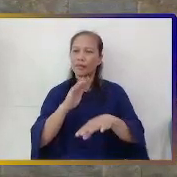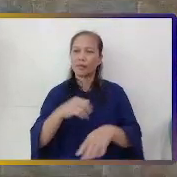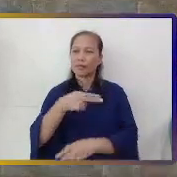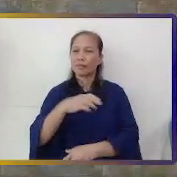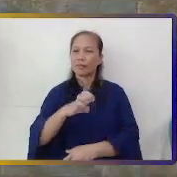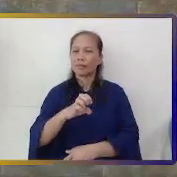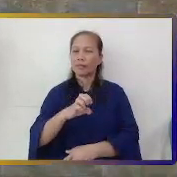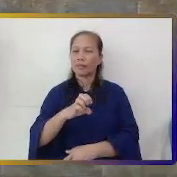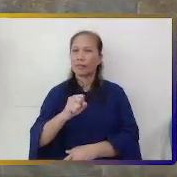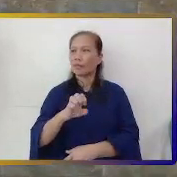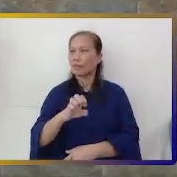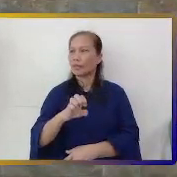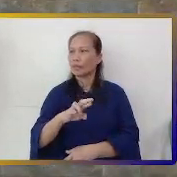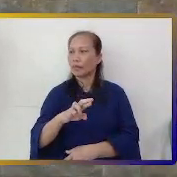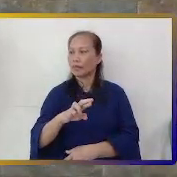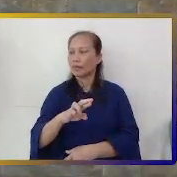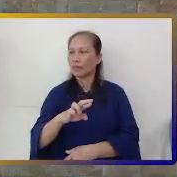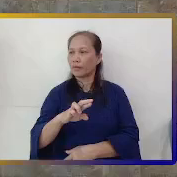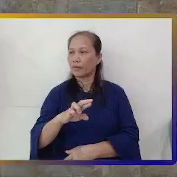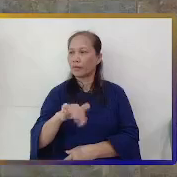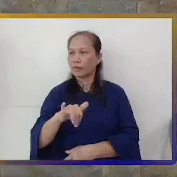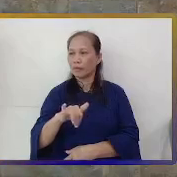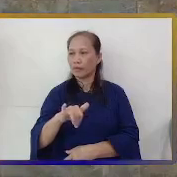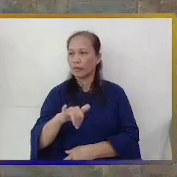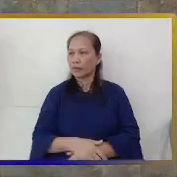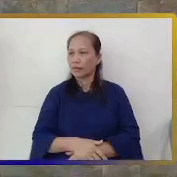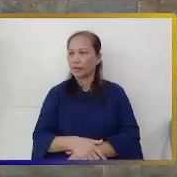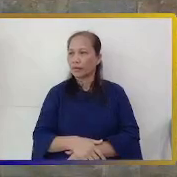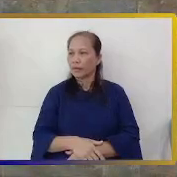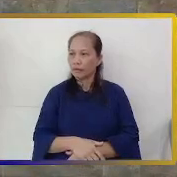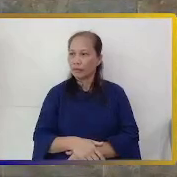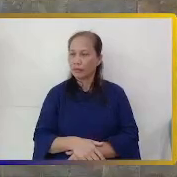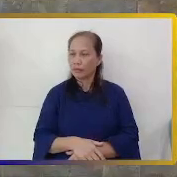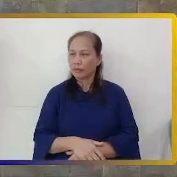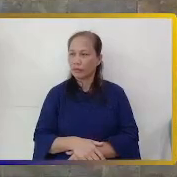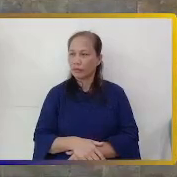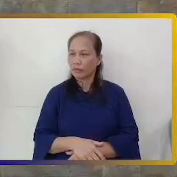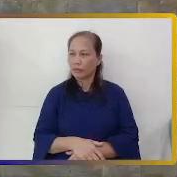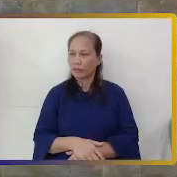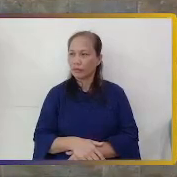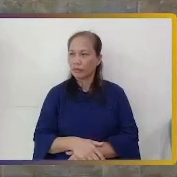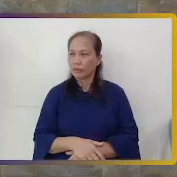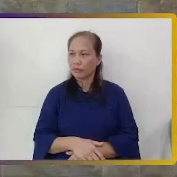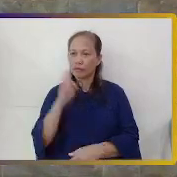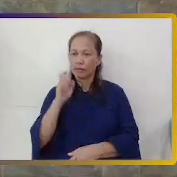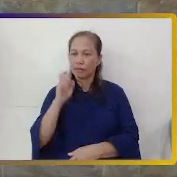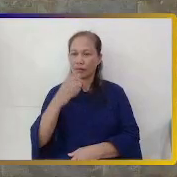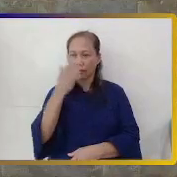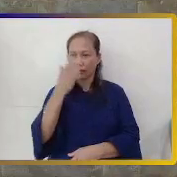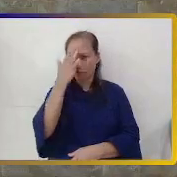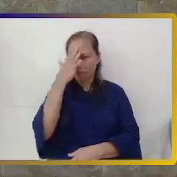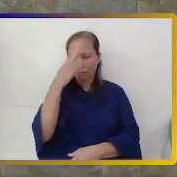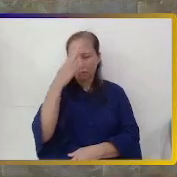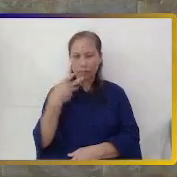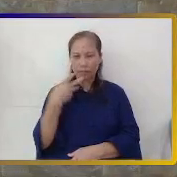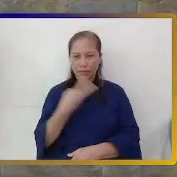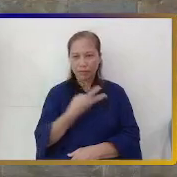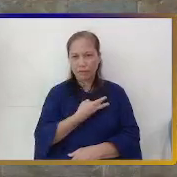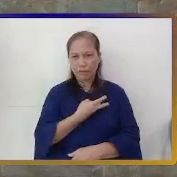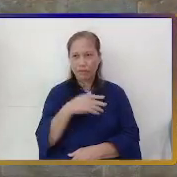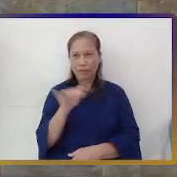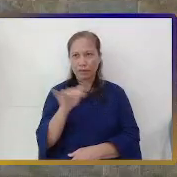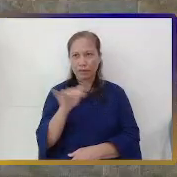you see kung makikita niyo po dito mga kapatid kaya natin kailangan malaman ung detalye po na ito so that we can see na the same